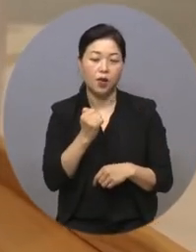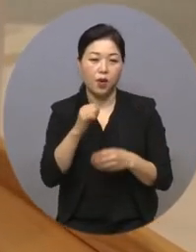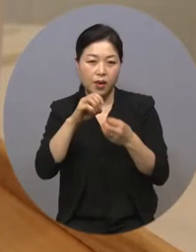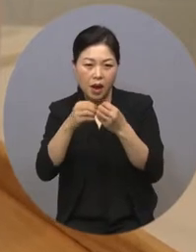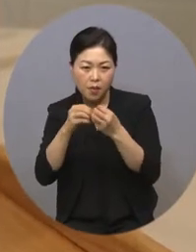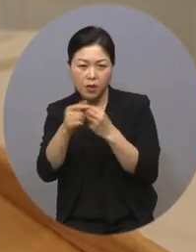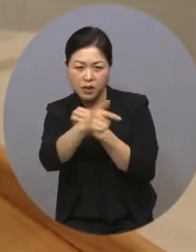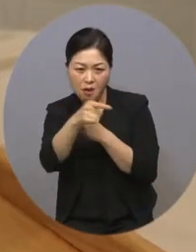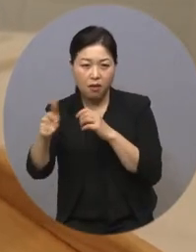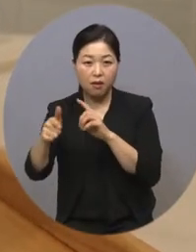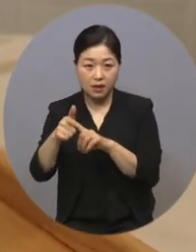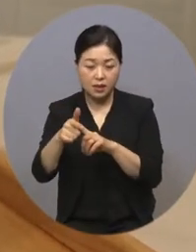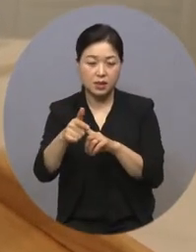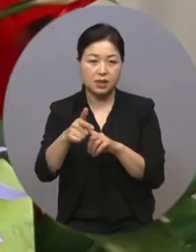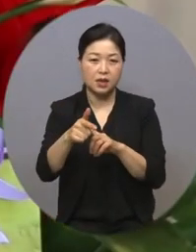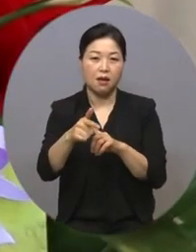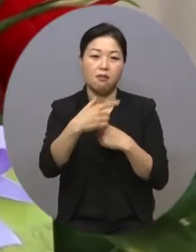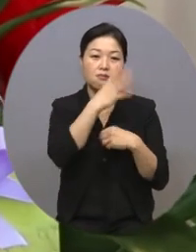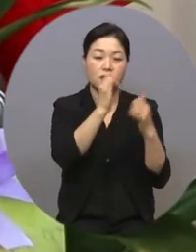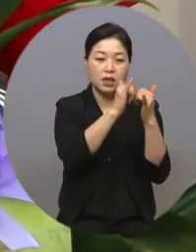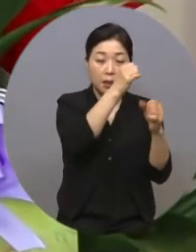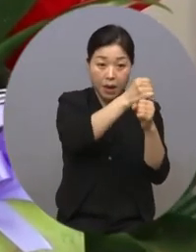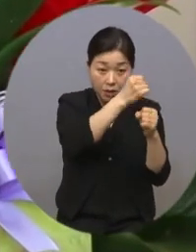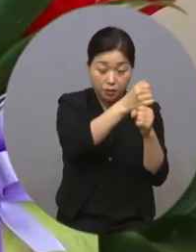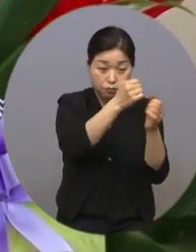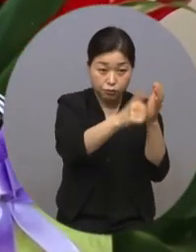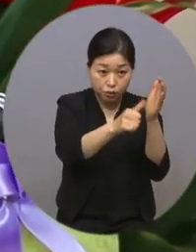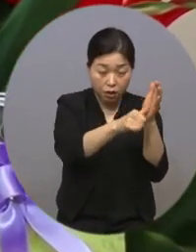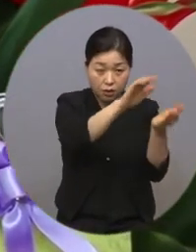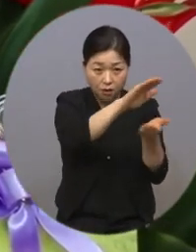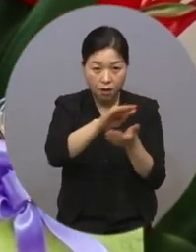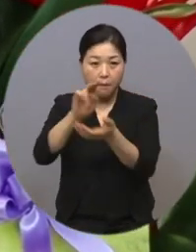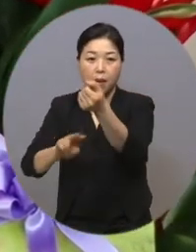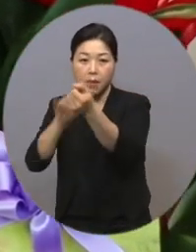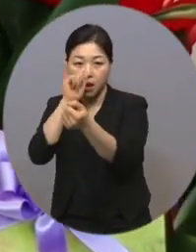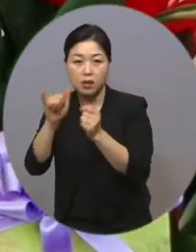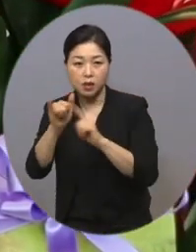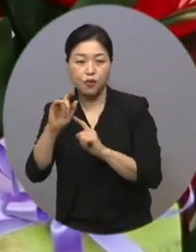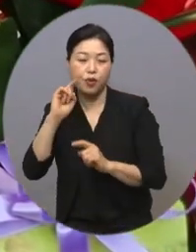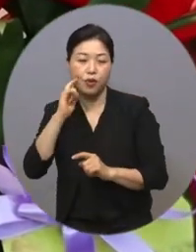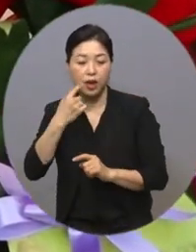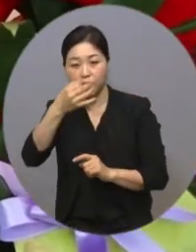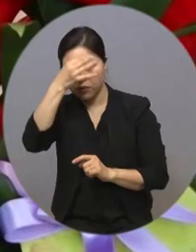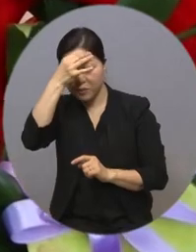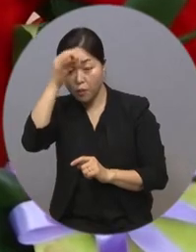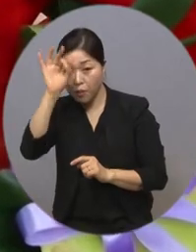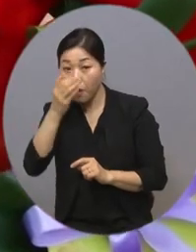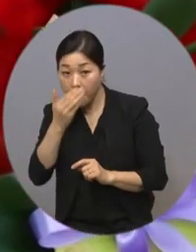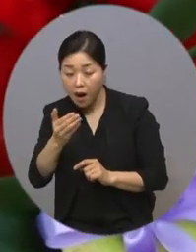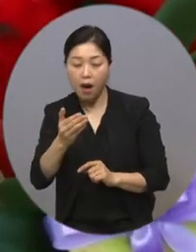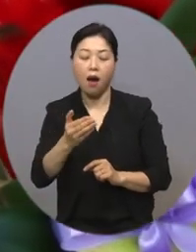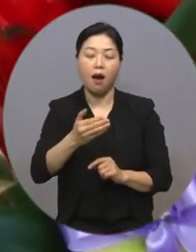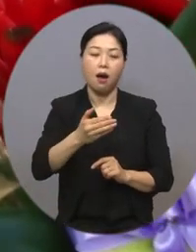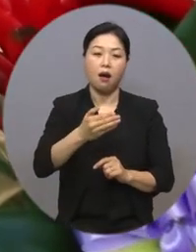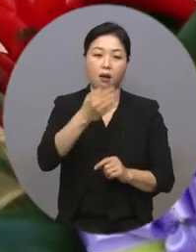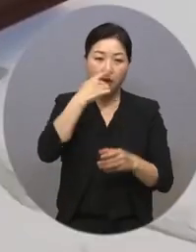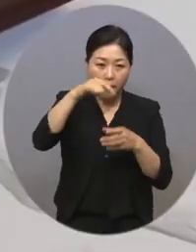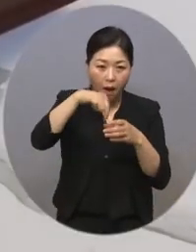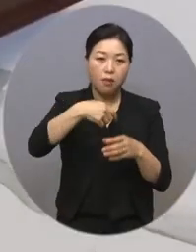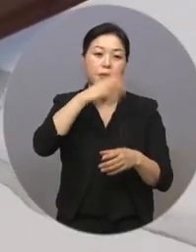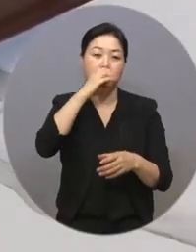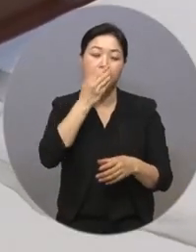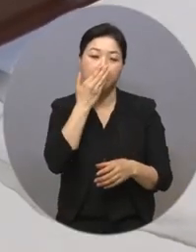다양하게 판매하며 평범한 일상 속에서 예술을 접할 수 있는 갤러리 공간이 마련돼 전시까지 관람할 수